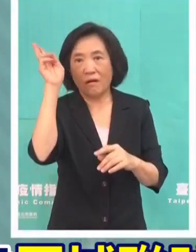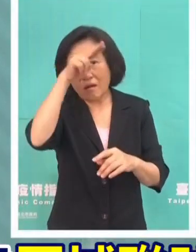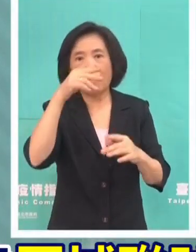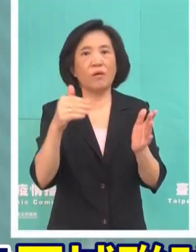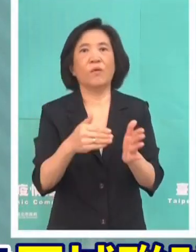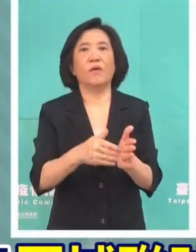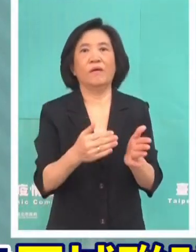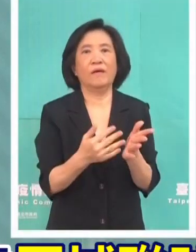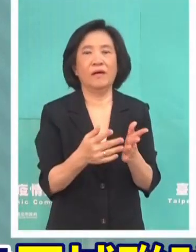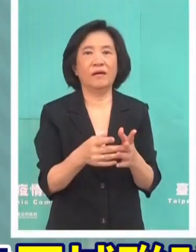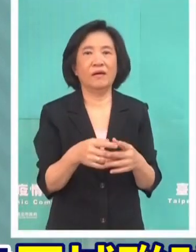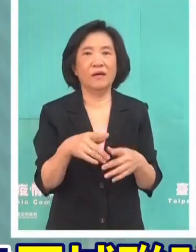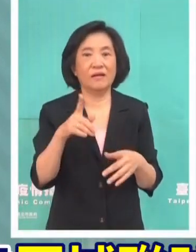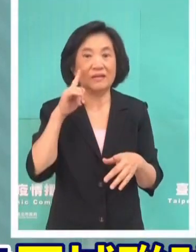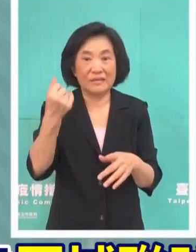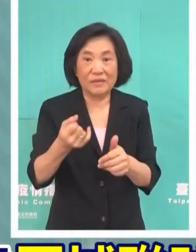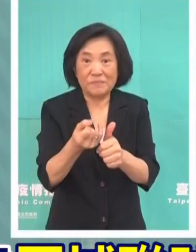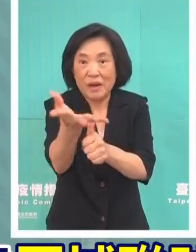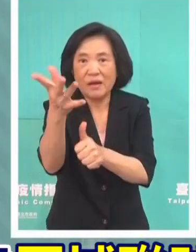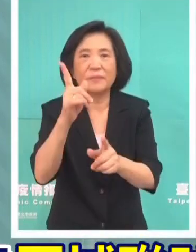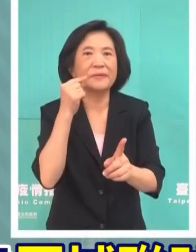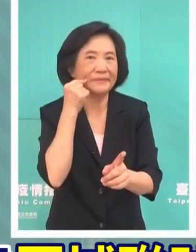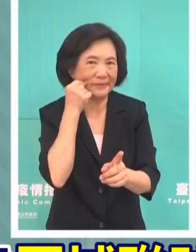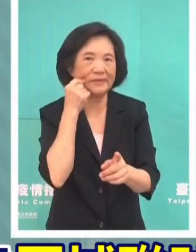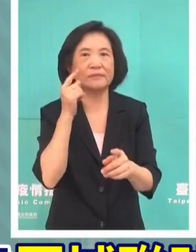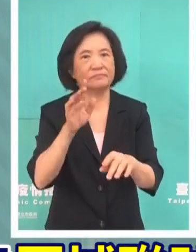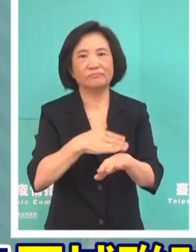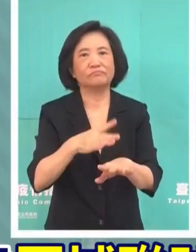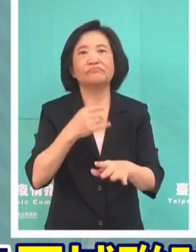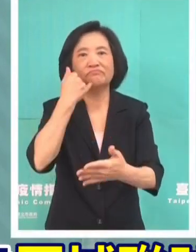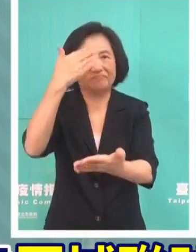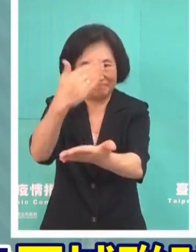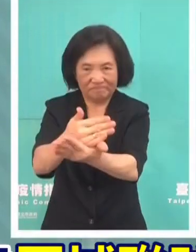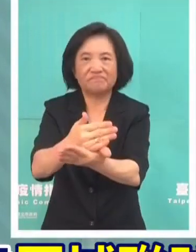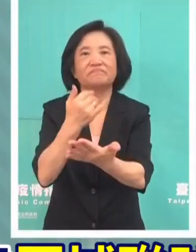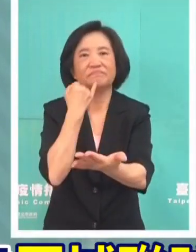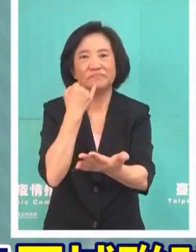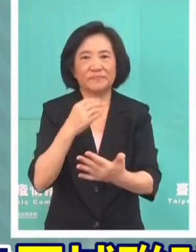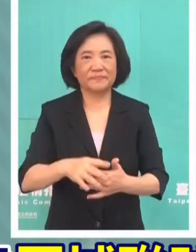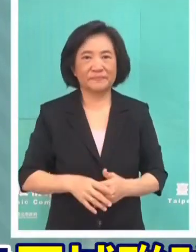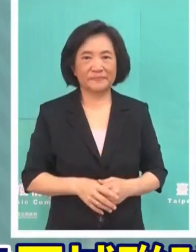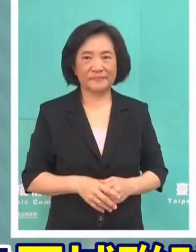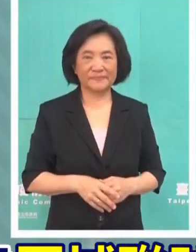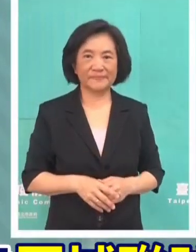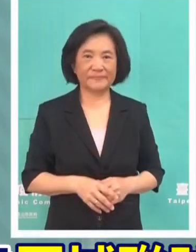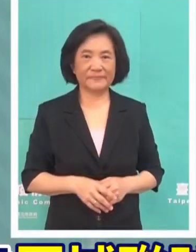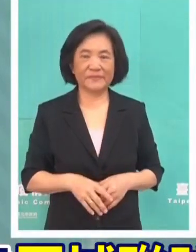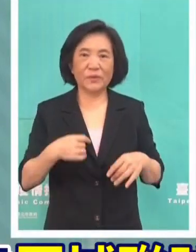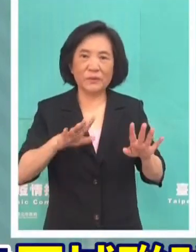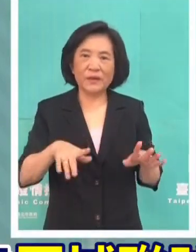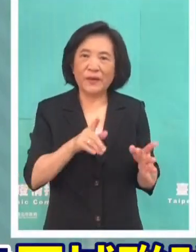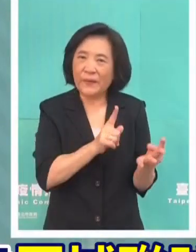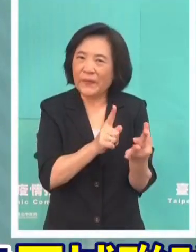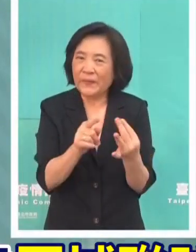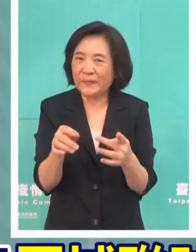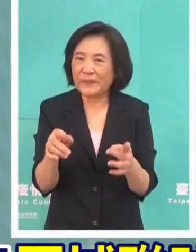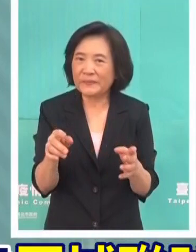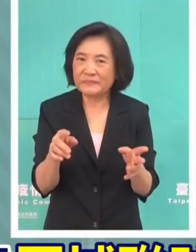有机会再传递出去，也就是说传递链就被打掉。我们做这些动作，你